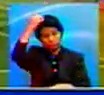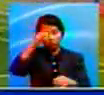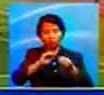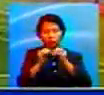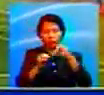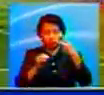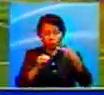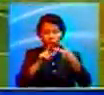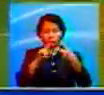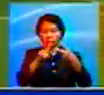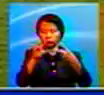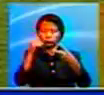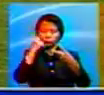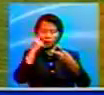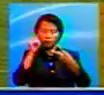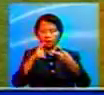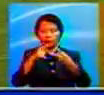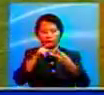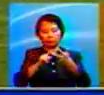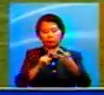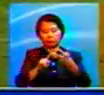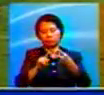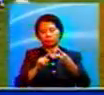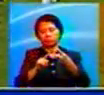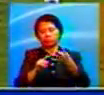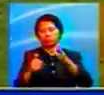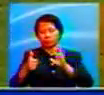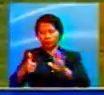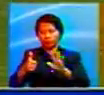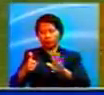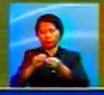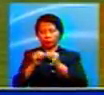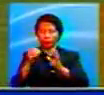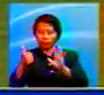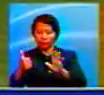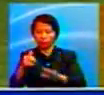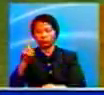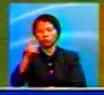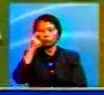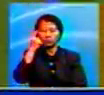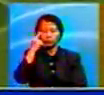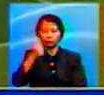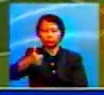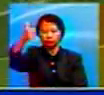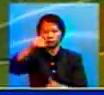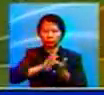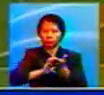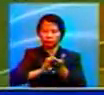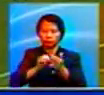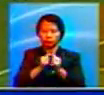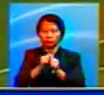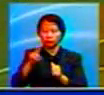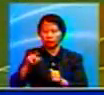tangga kedua dengan 27 mata dan Lions 12 di tangga ke-6 dengan 21 mata. Kemenangan menjadi pengubat Mehmet